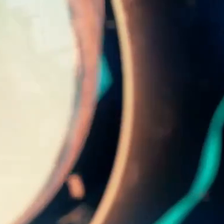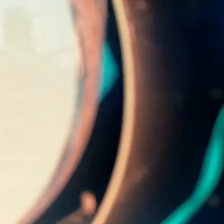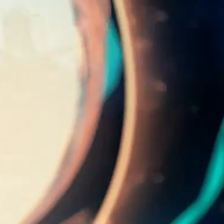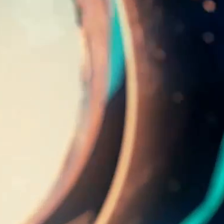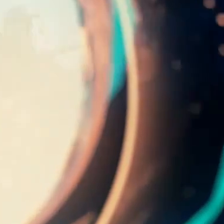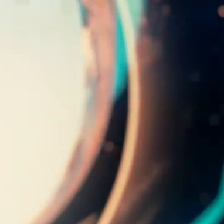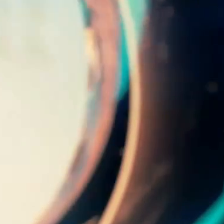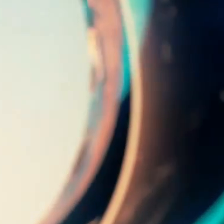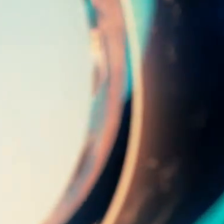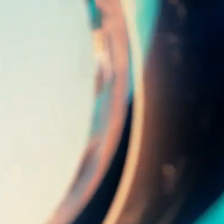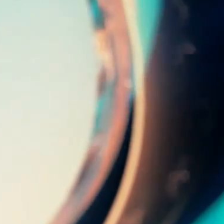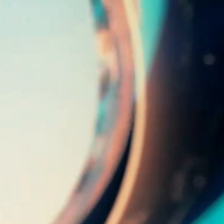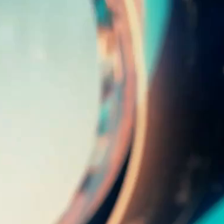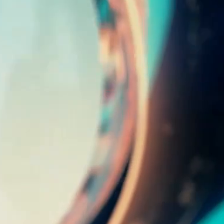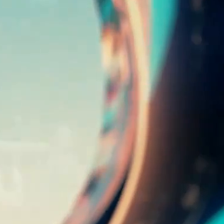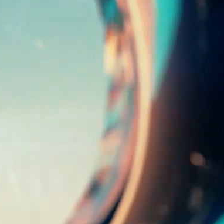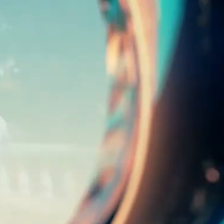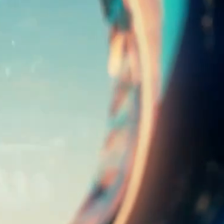Владимир.